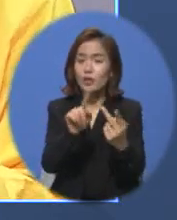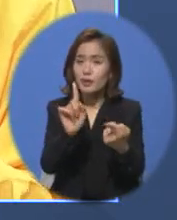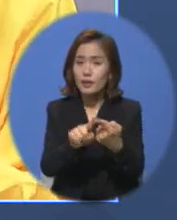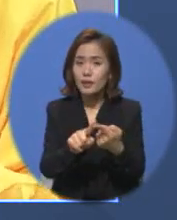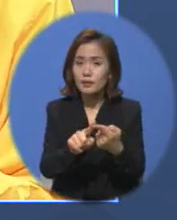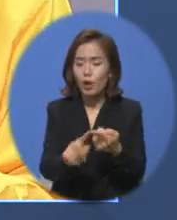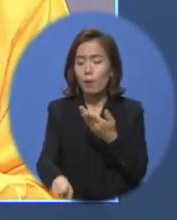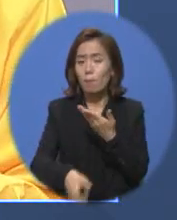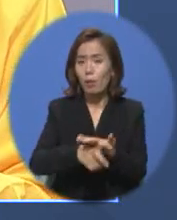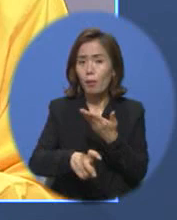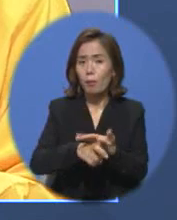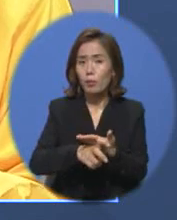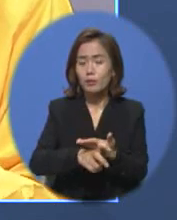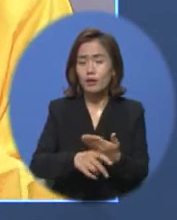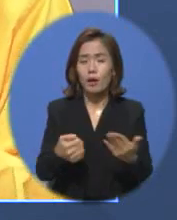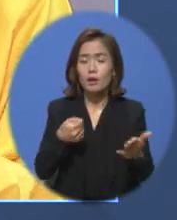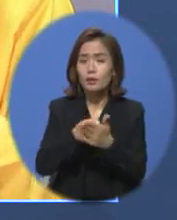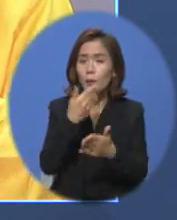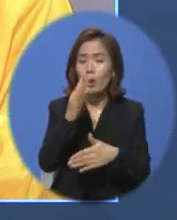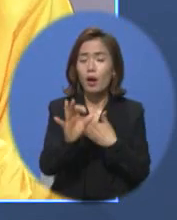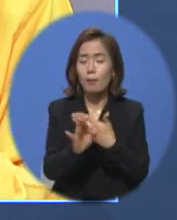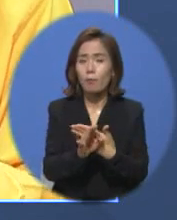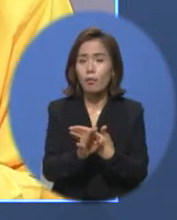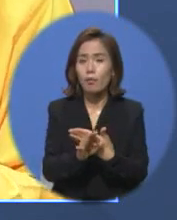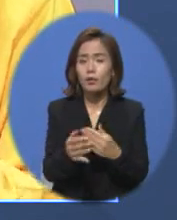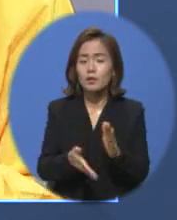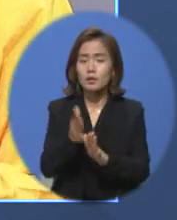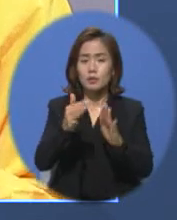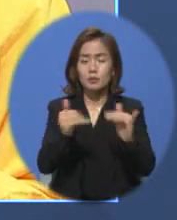위성 정당이위헌이라고판결한다면,이는